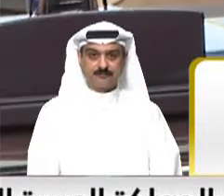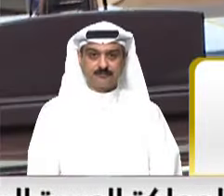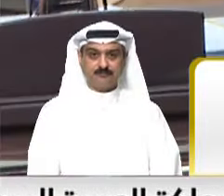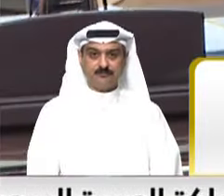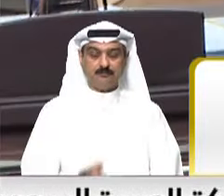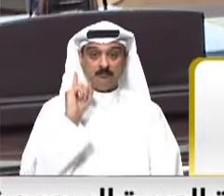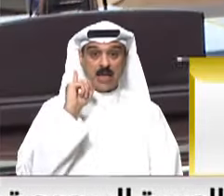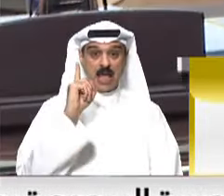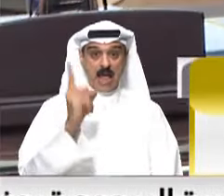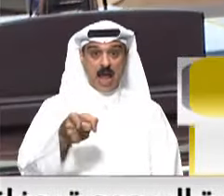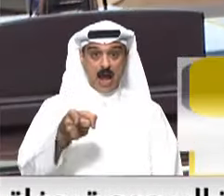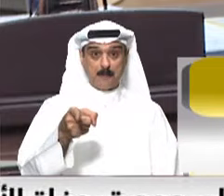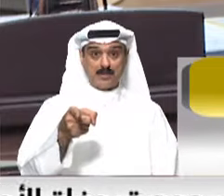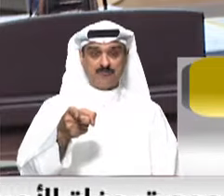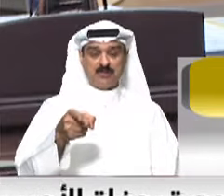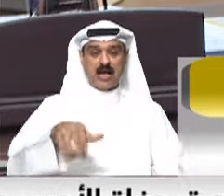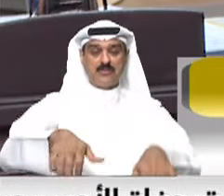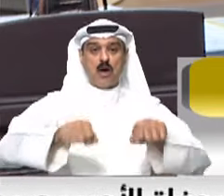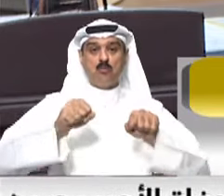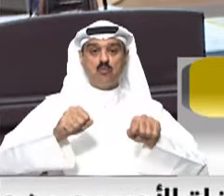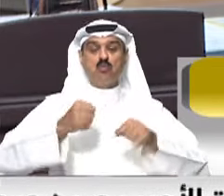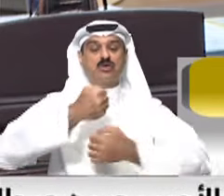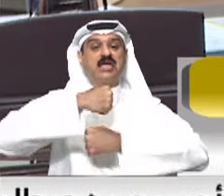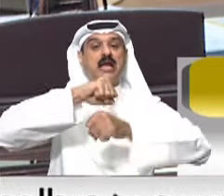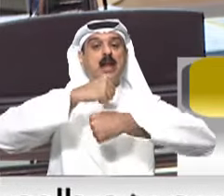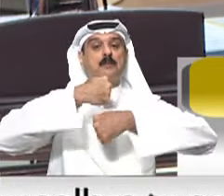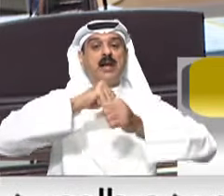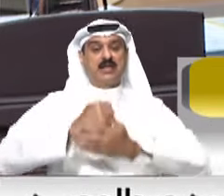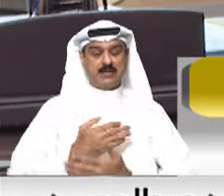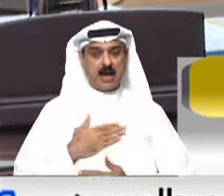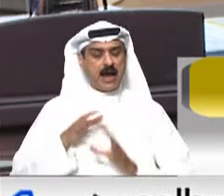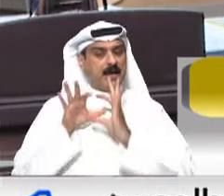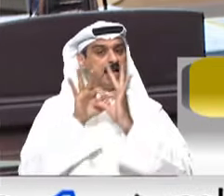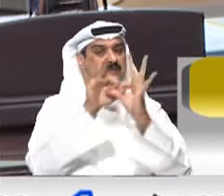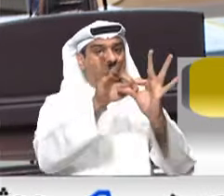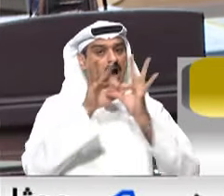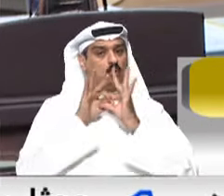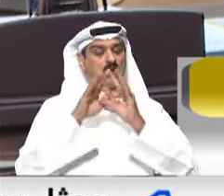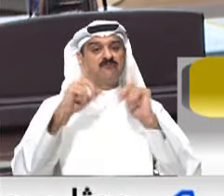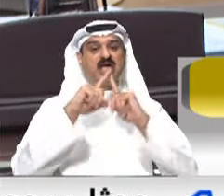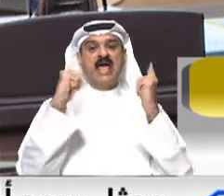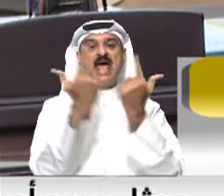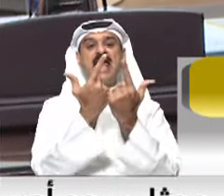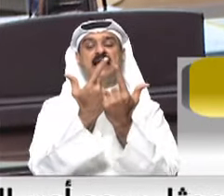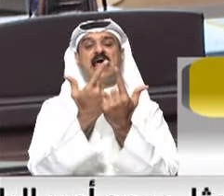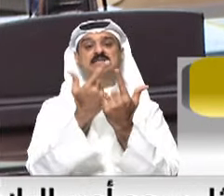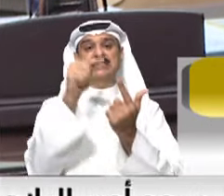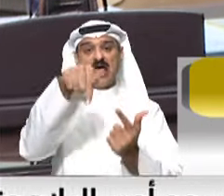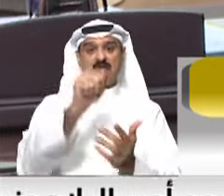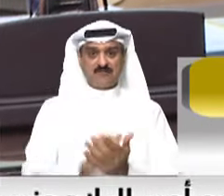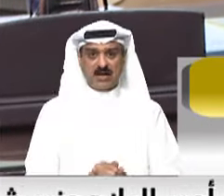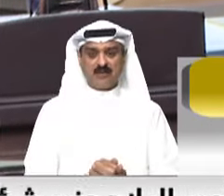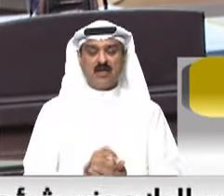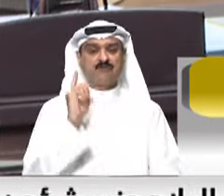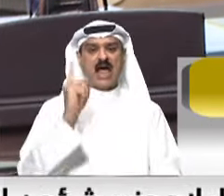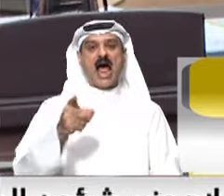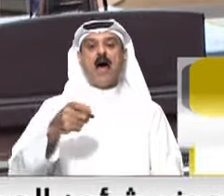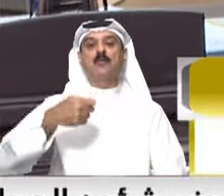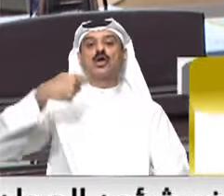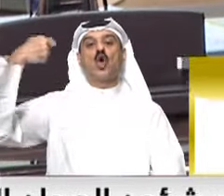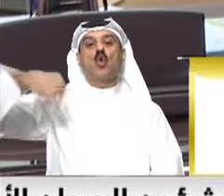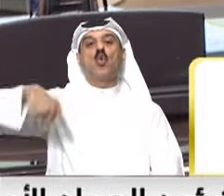تعليمات السيد مدير عام بلدية الكويت للتنسيق ما بين لجنة العزاب المشكلة بقرار معالي وزير الدولة شؤون